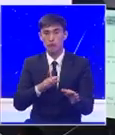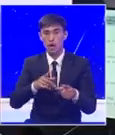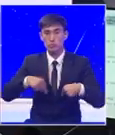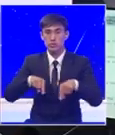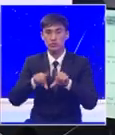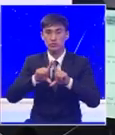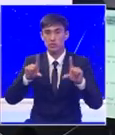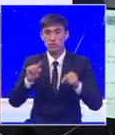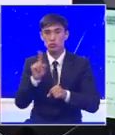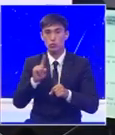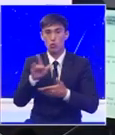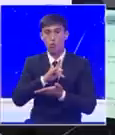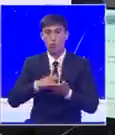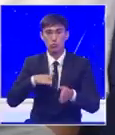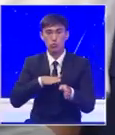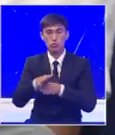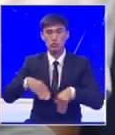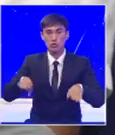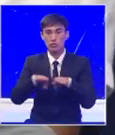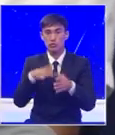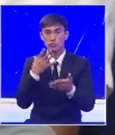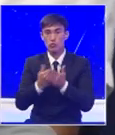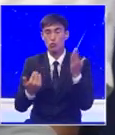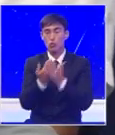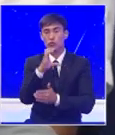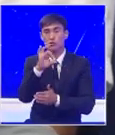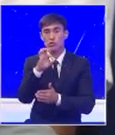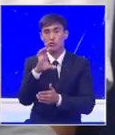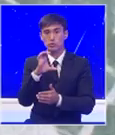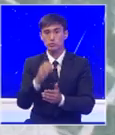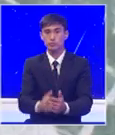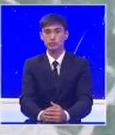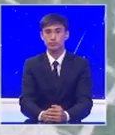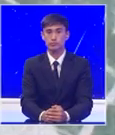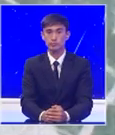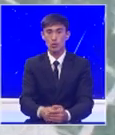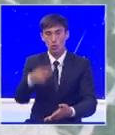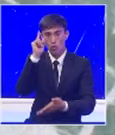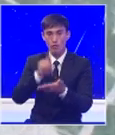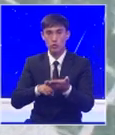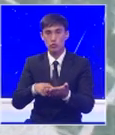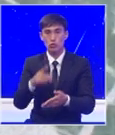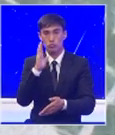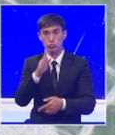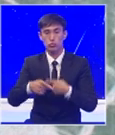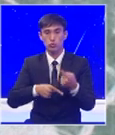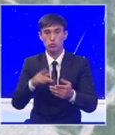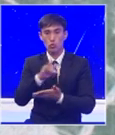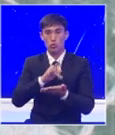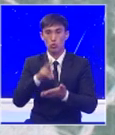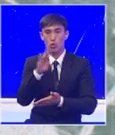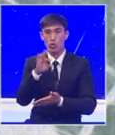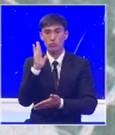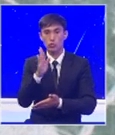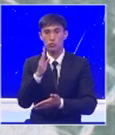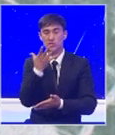общественных зданий, чтобы город полностью соответствовал своему новому статусу. Уверен, что в недалеком будущем город Кунаев станет